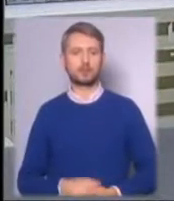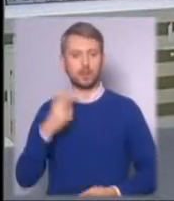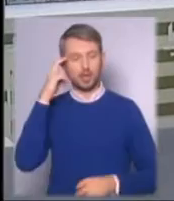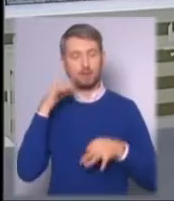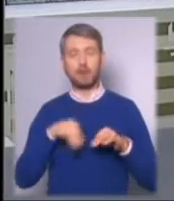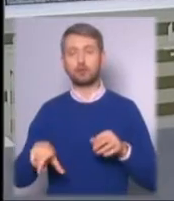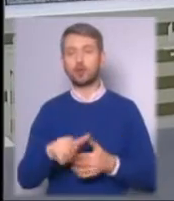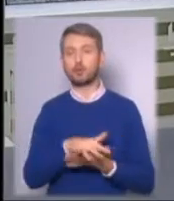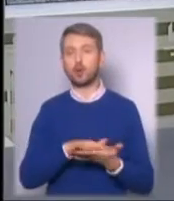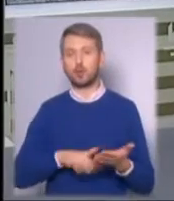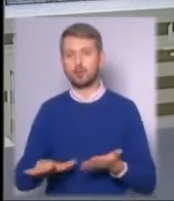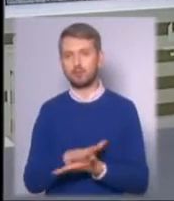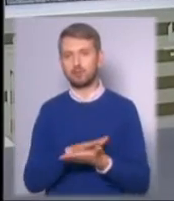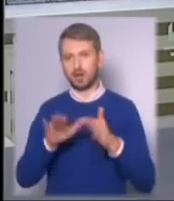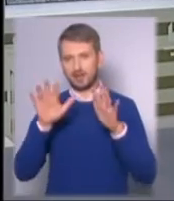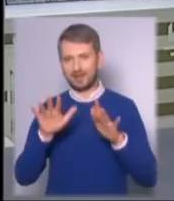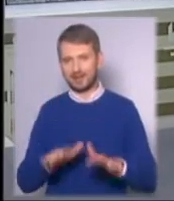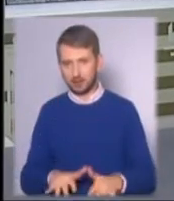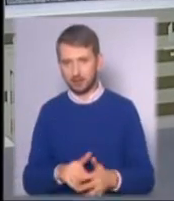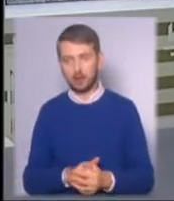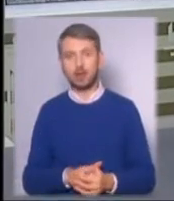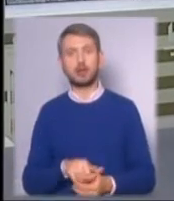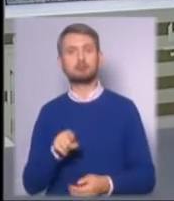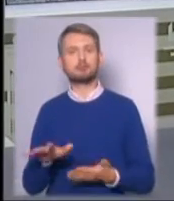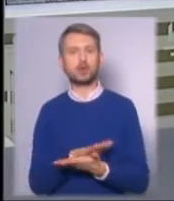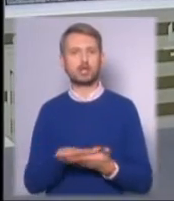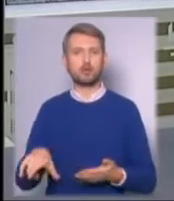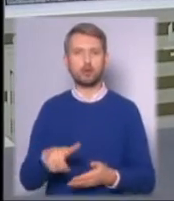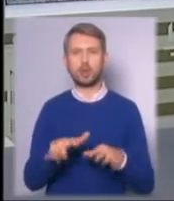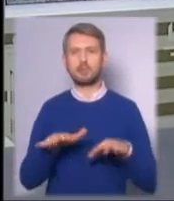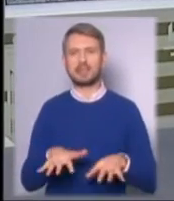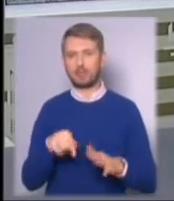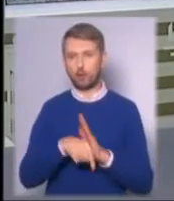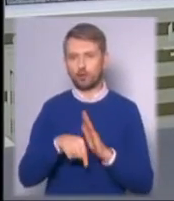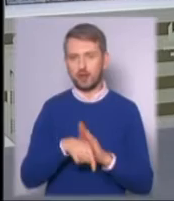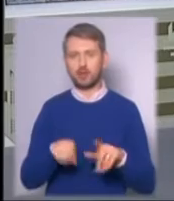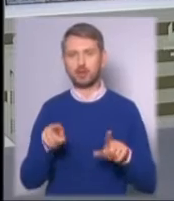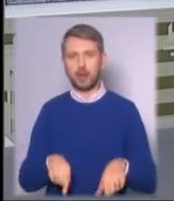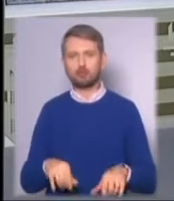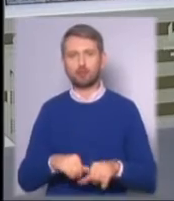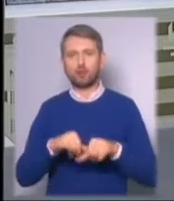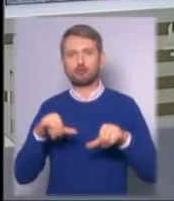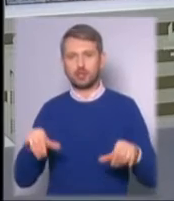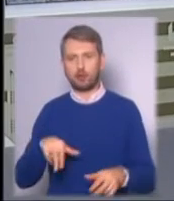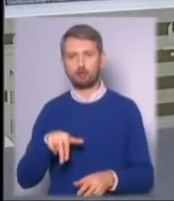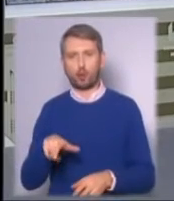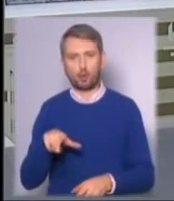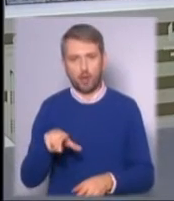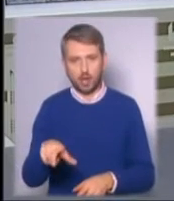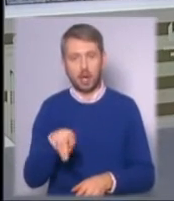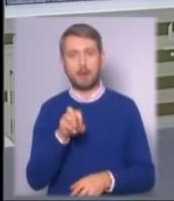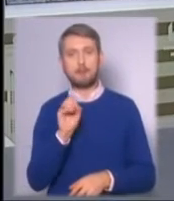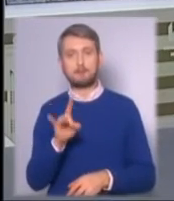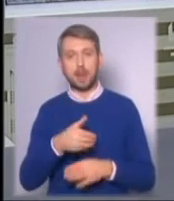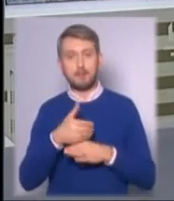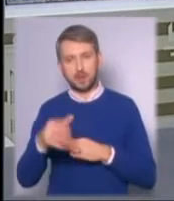«Київавтодор» продовжує прибирати сніг з вулиць столиці. Працівники розчищають дороги місцевого значення, а також розширюють тротуари. Мер Києва Віталій Кличко пізно